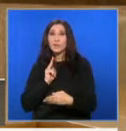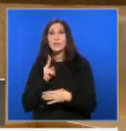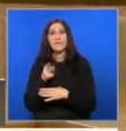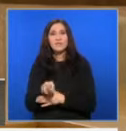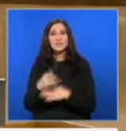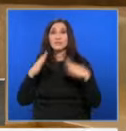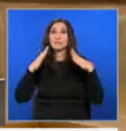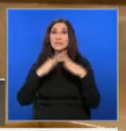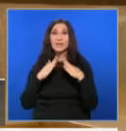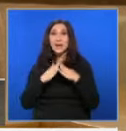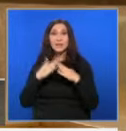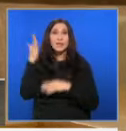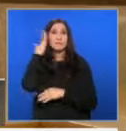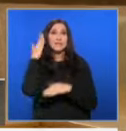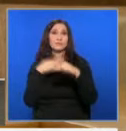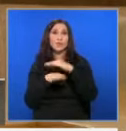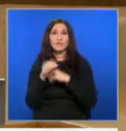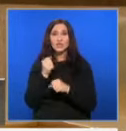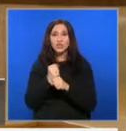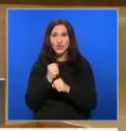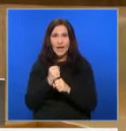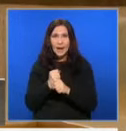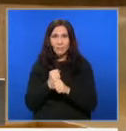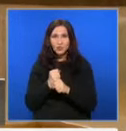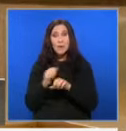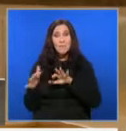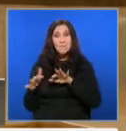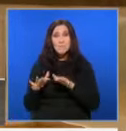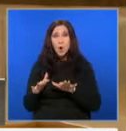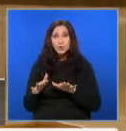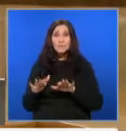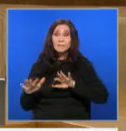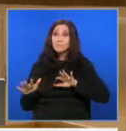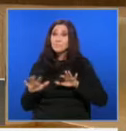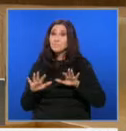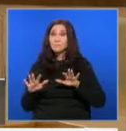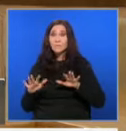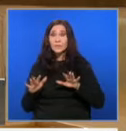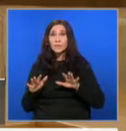в сградата на Министерството на вътрешните работи, може би някъде от